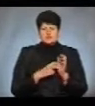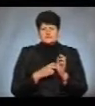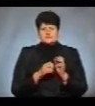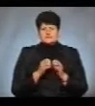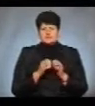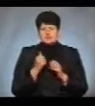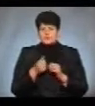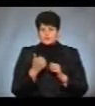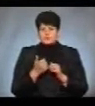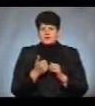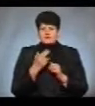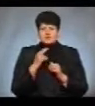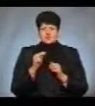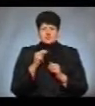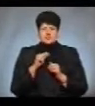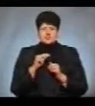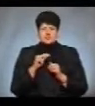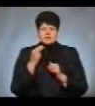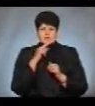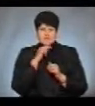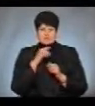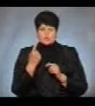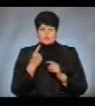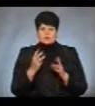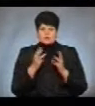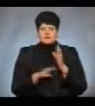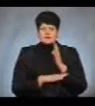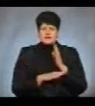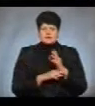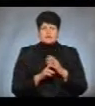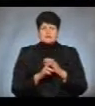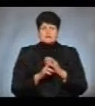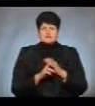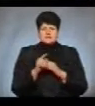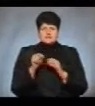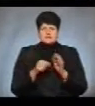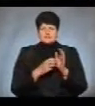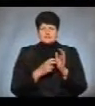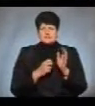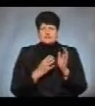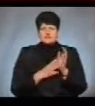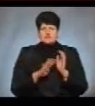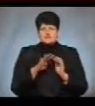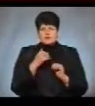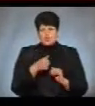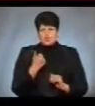селищі Берегомет Чернівецької області згоріла дерев'яна церква, зведена в 1894 році.